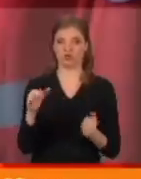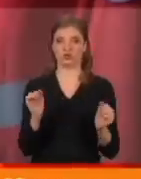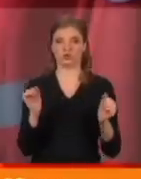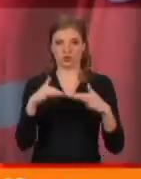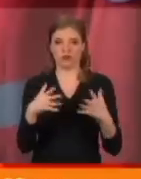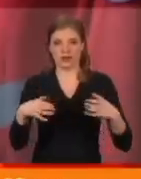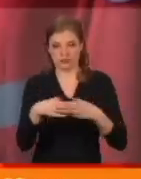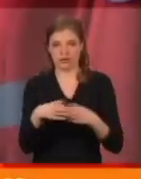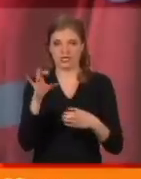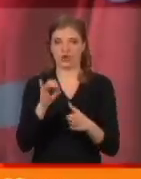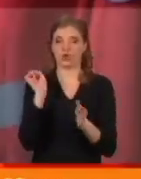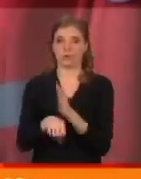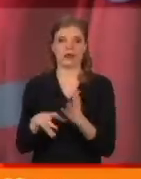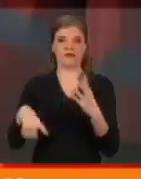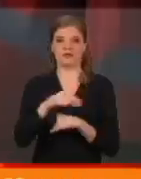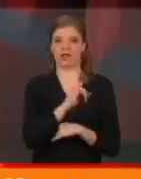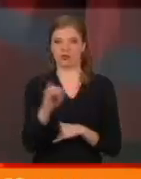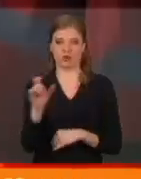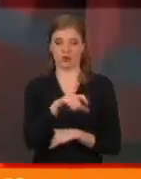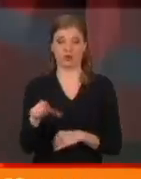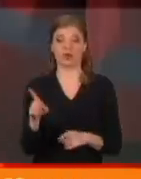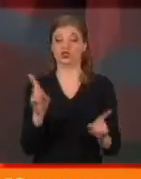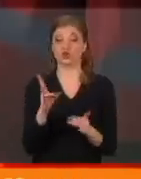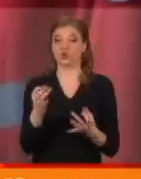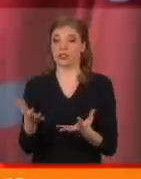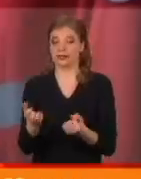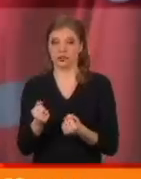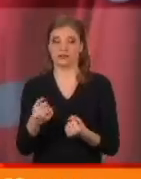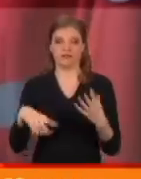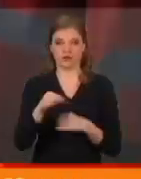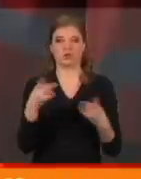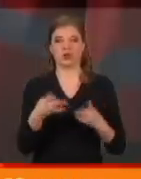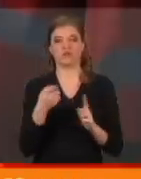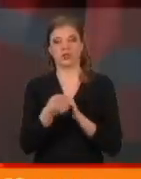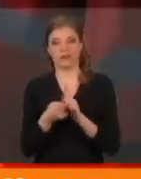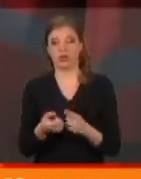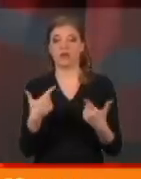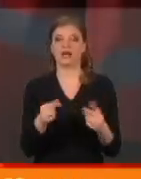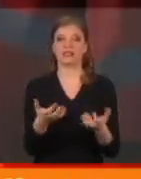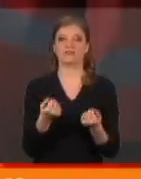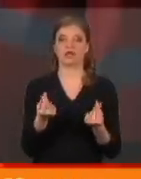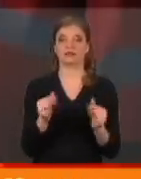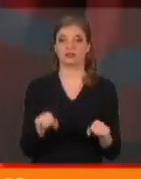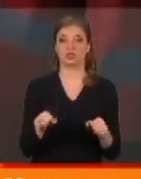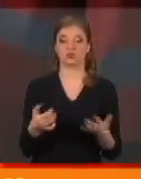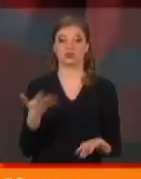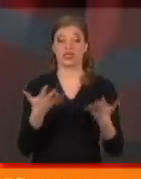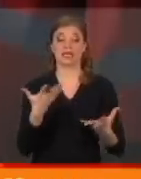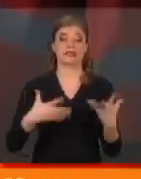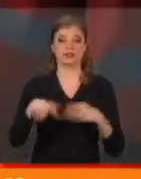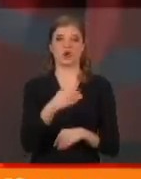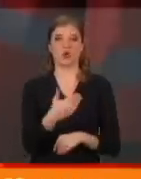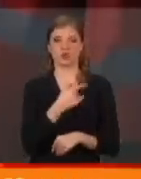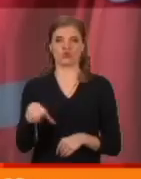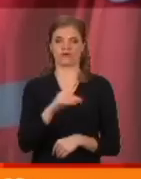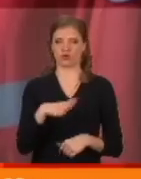собрались все вместе и убили всех плохих людей. За что не возьмись, все требует реформ. А где взять на это ресурсы, если все хотят, чтобы